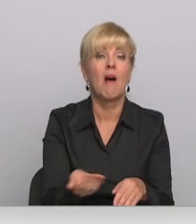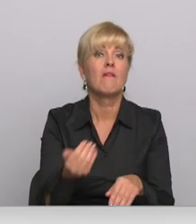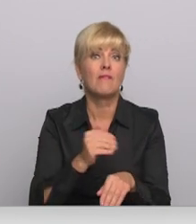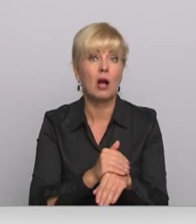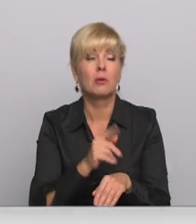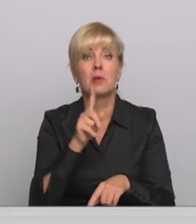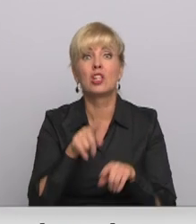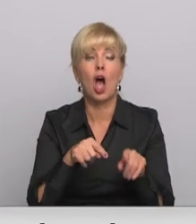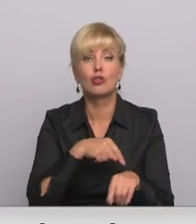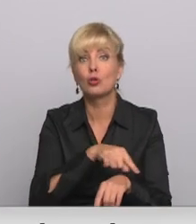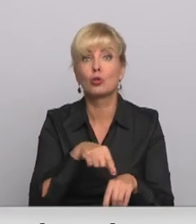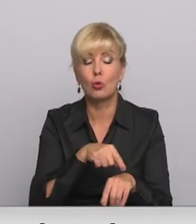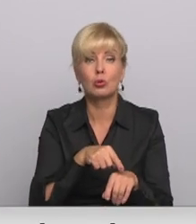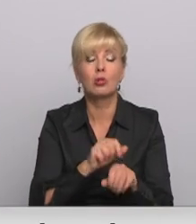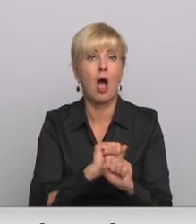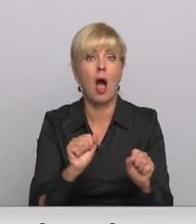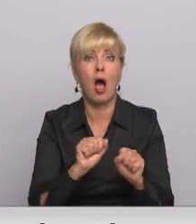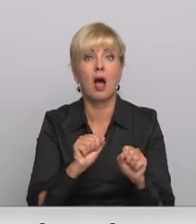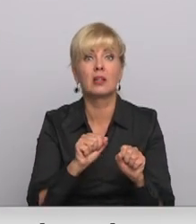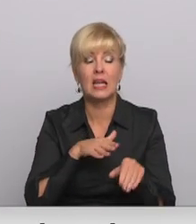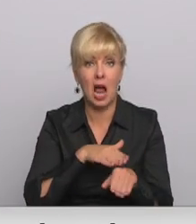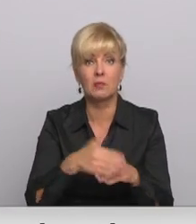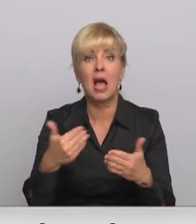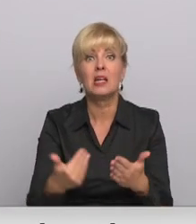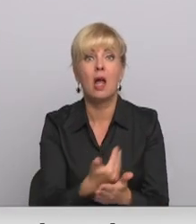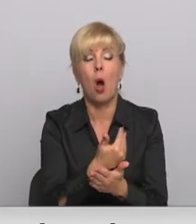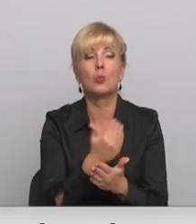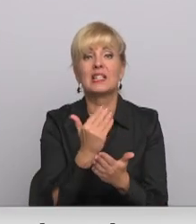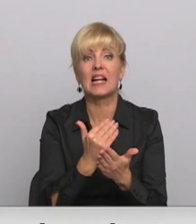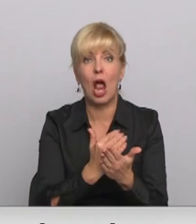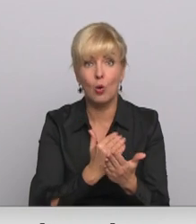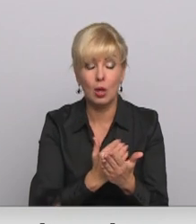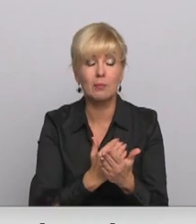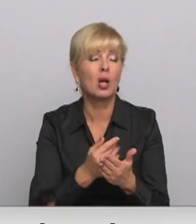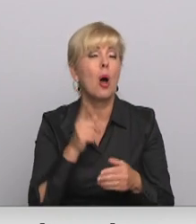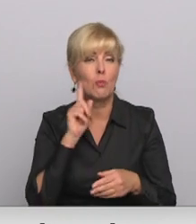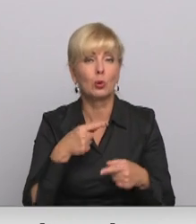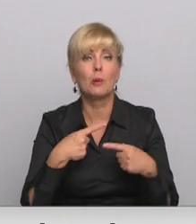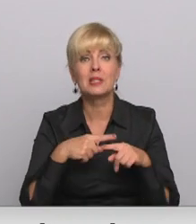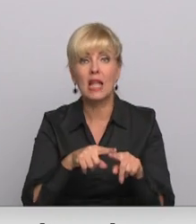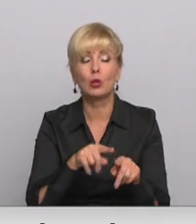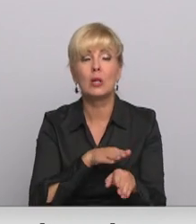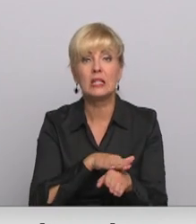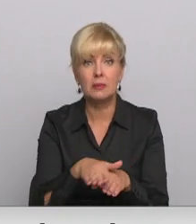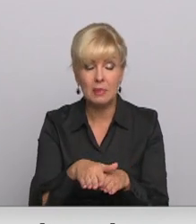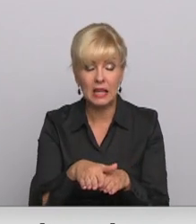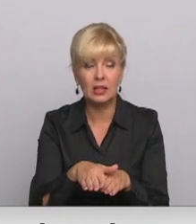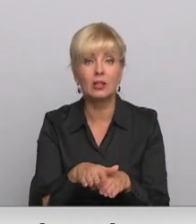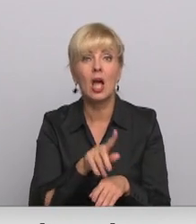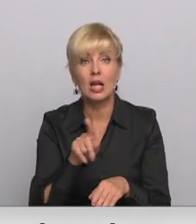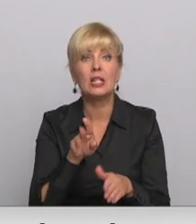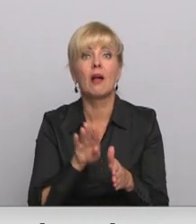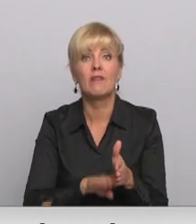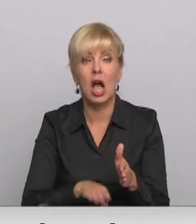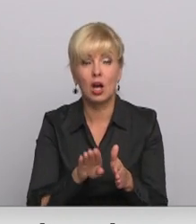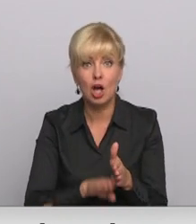bija dažu stundu laikā jāizpilda jauns regulējums. Protams, tehniski to izpildīt mums ir